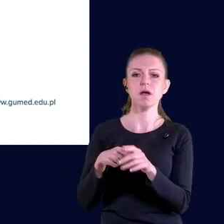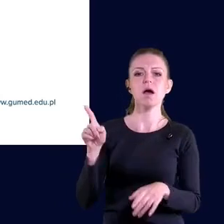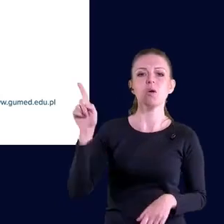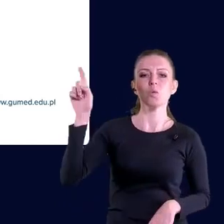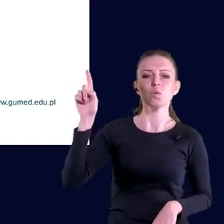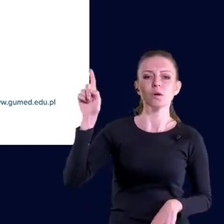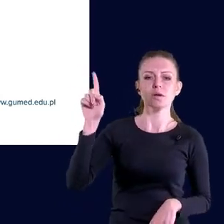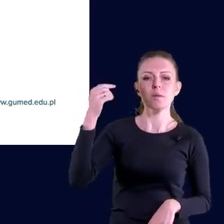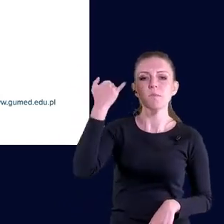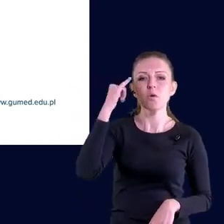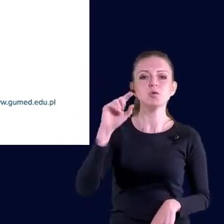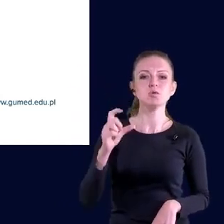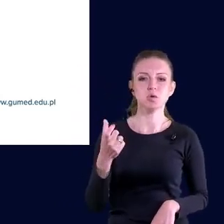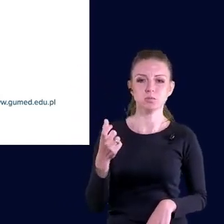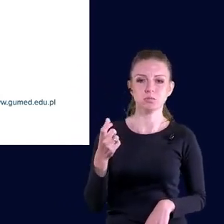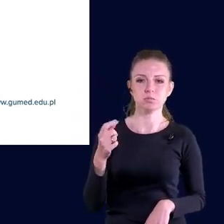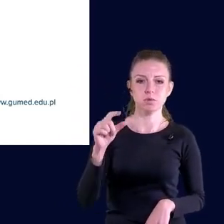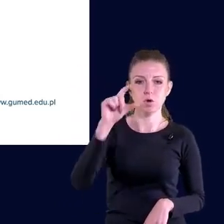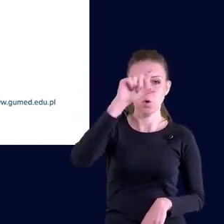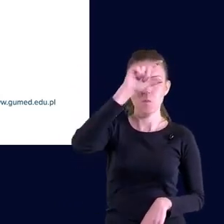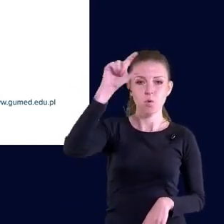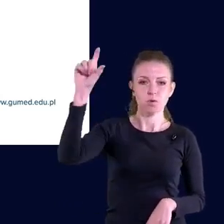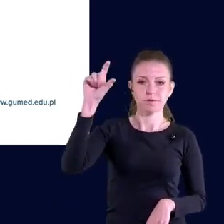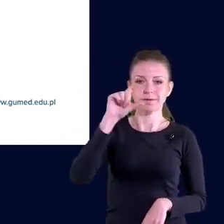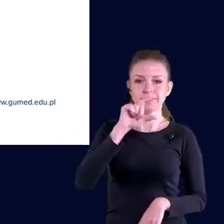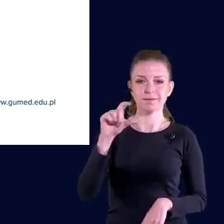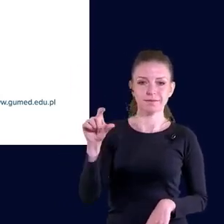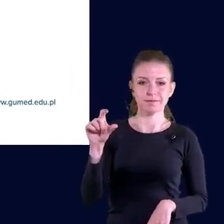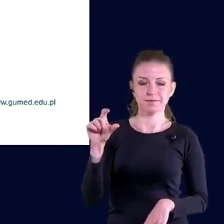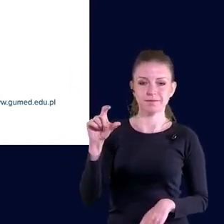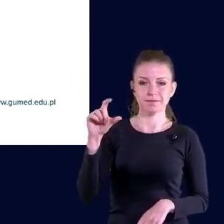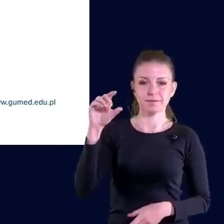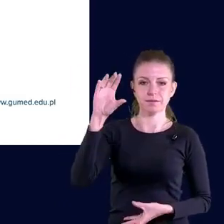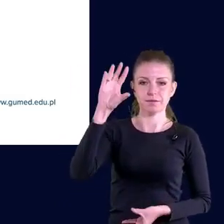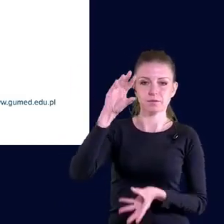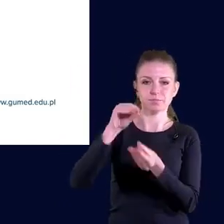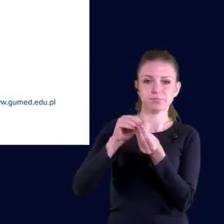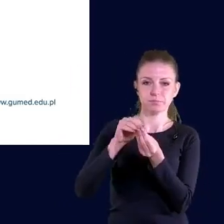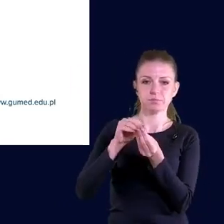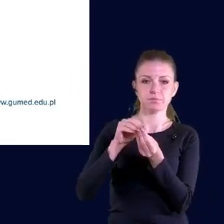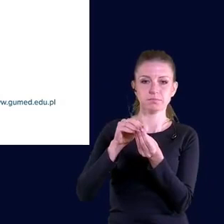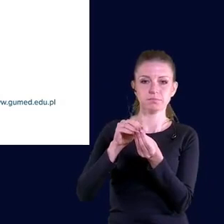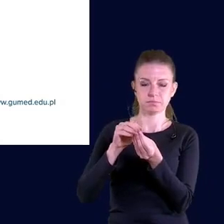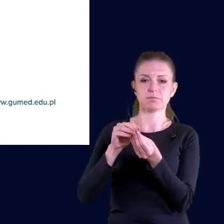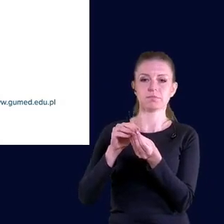dwie komórki z dwóch różnych w jednym niedopuszczalne